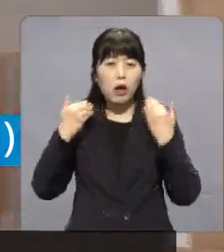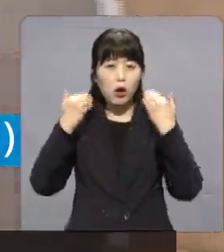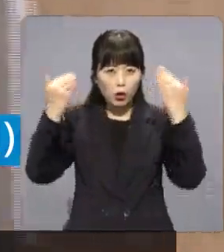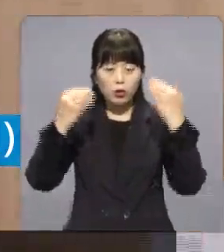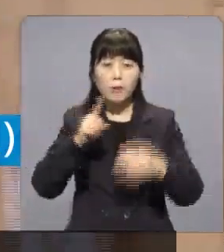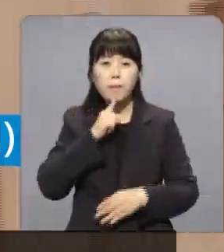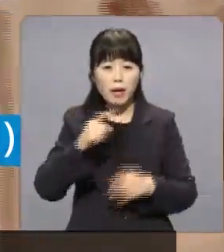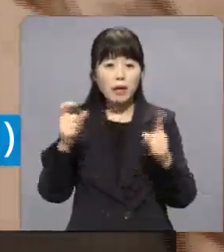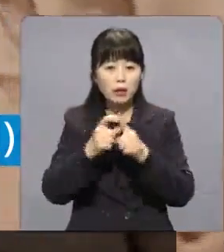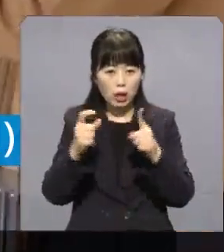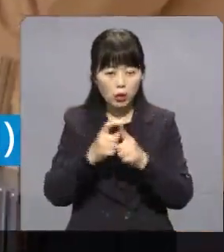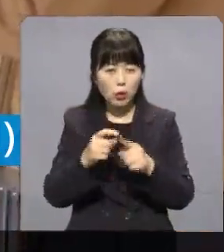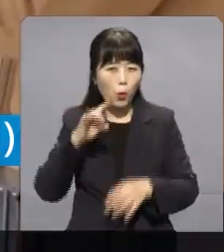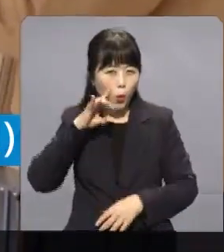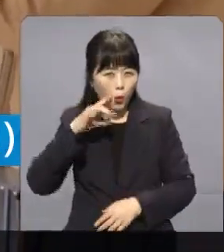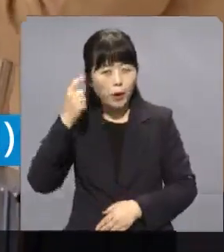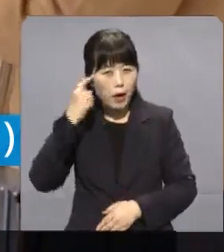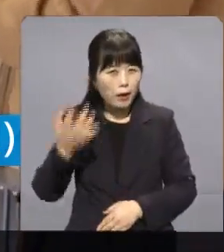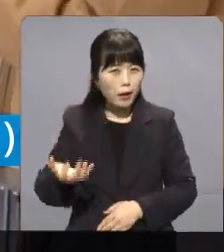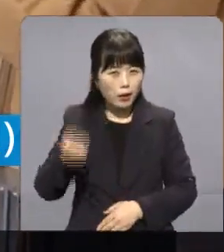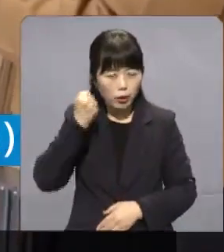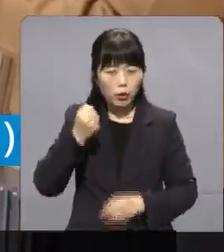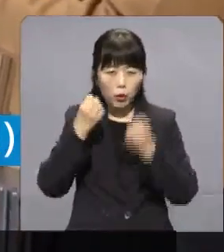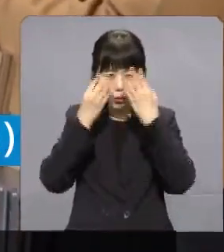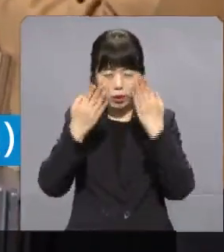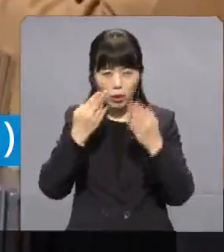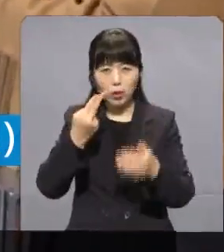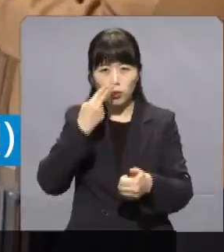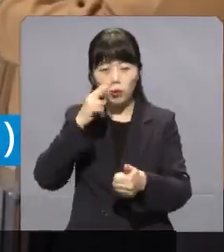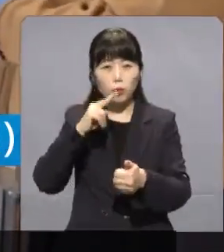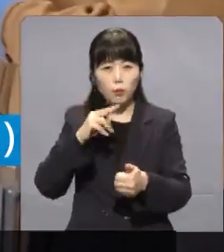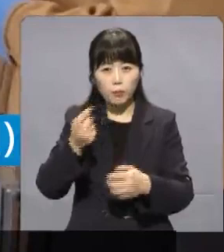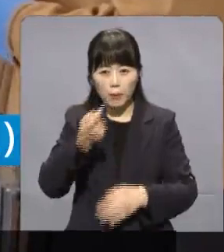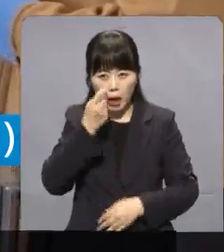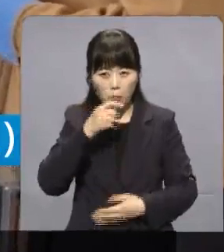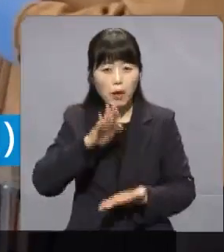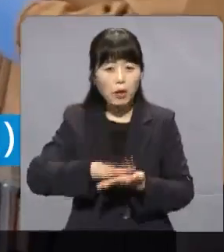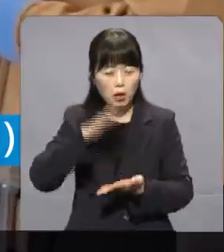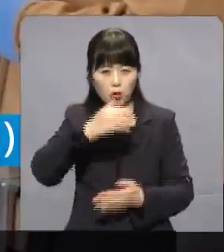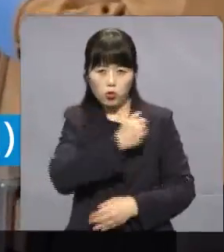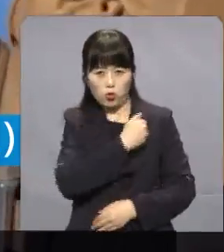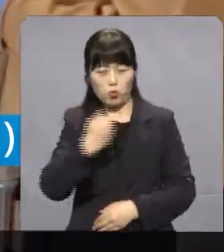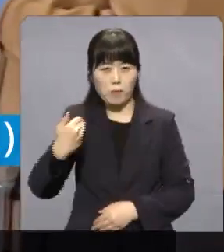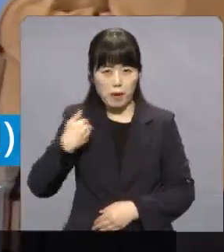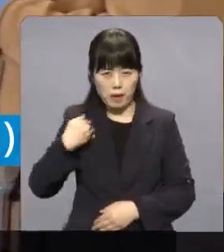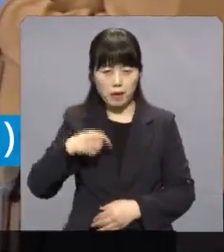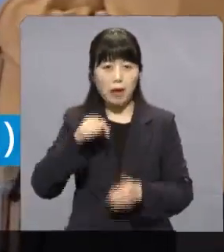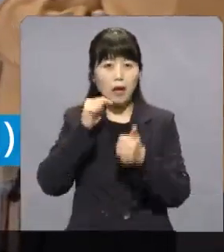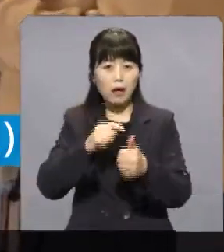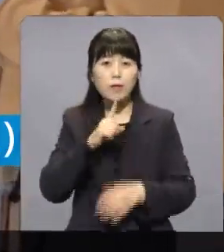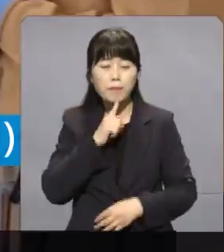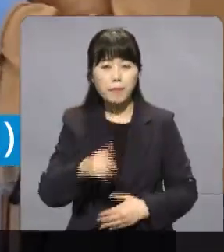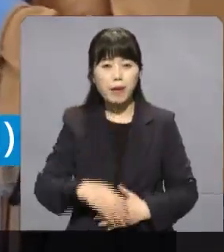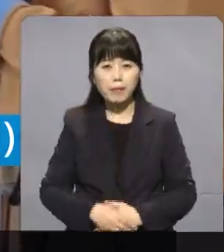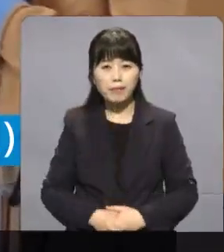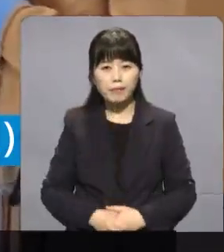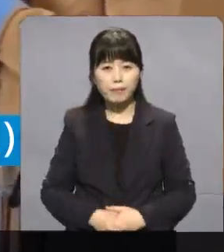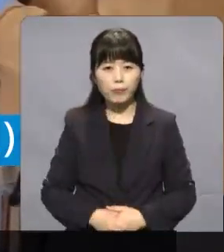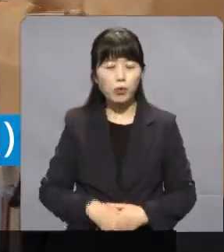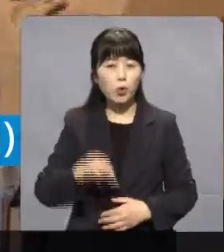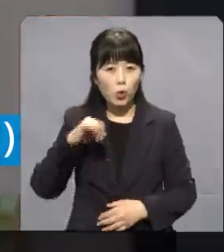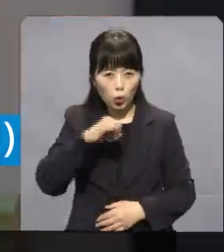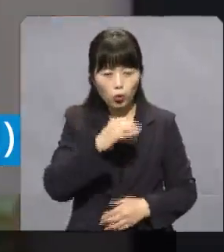지칭하는 용어로 호기심과 상상력 등 새로운 것에 대한 배움의 열정이 충만함을 가리키는 말입니다.